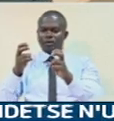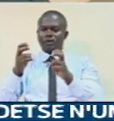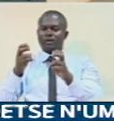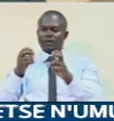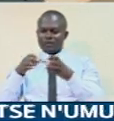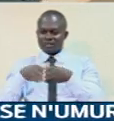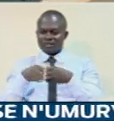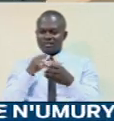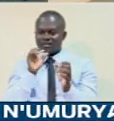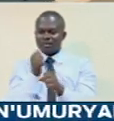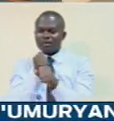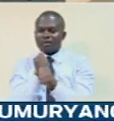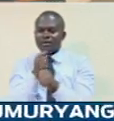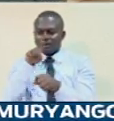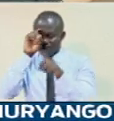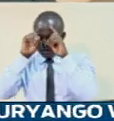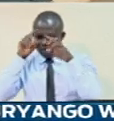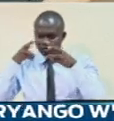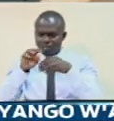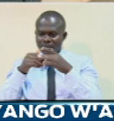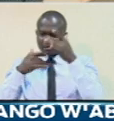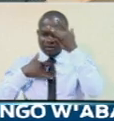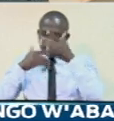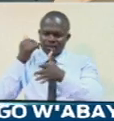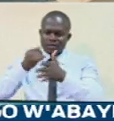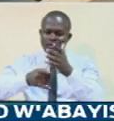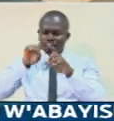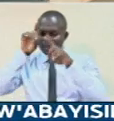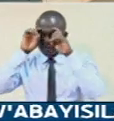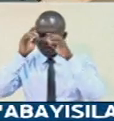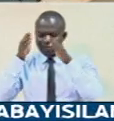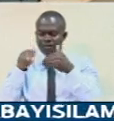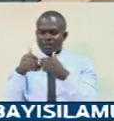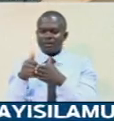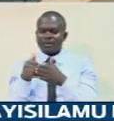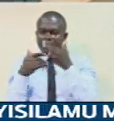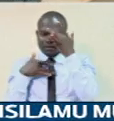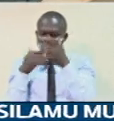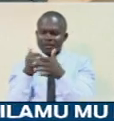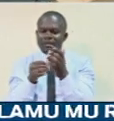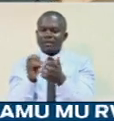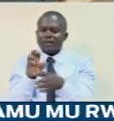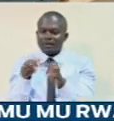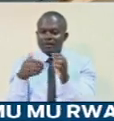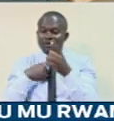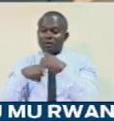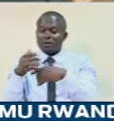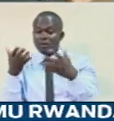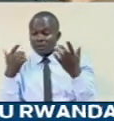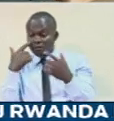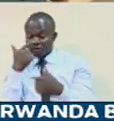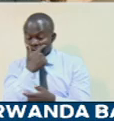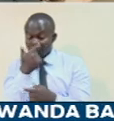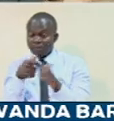myibarukiro idakora. Bakibaza ukuntu umuntu utabona yanduye SIDA, bakibaza umuntu ufite ubumuga bw'ingingo ko yanduye SIDA. All afite ubumuga yenda bw'amaso